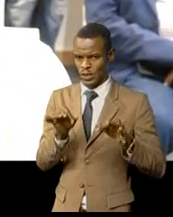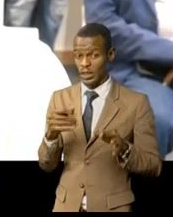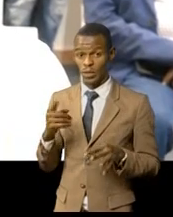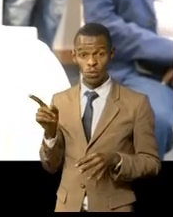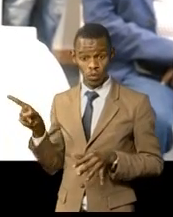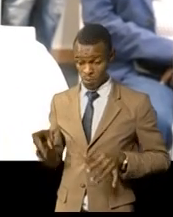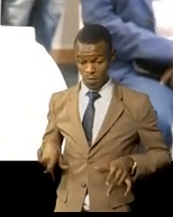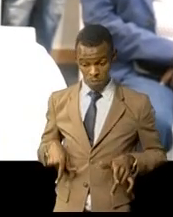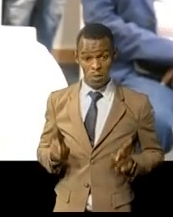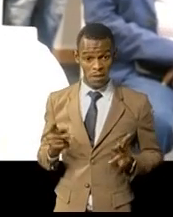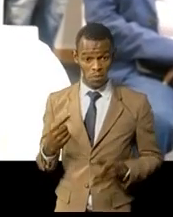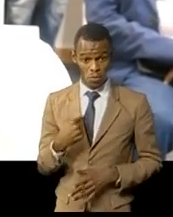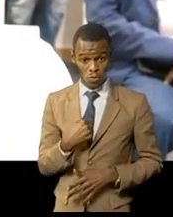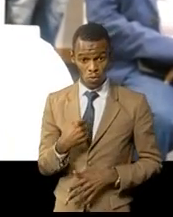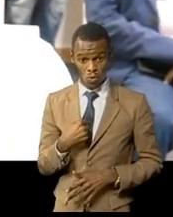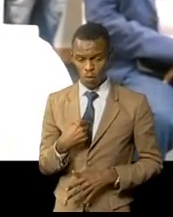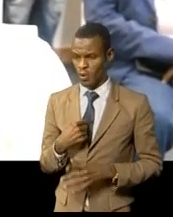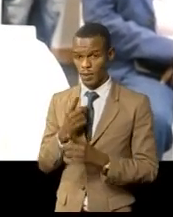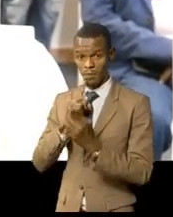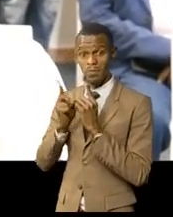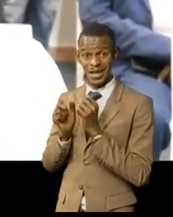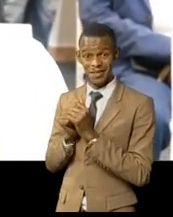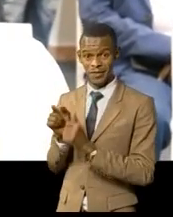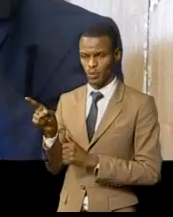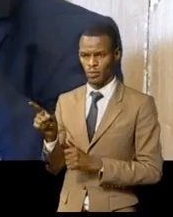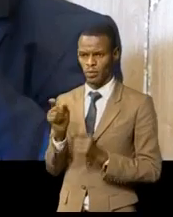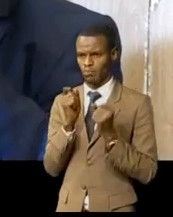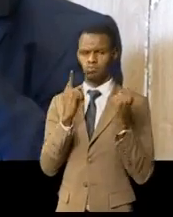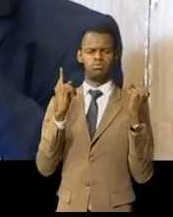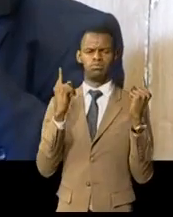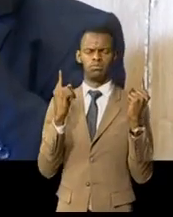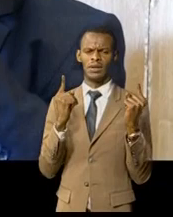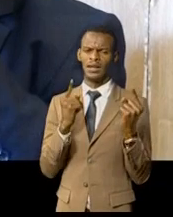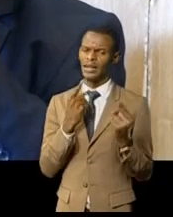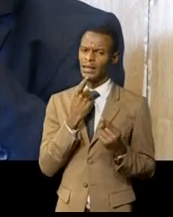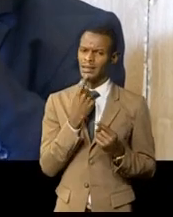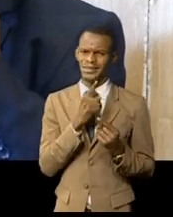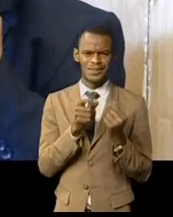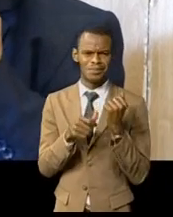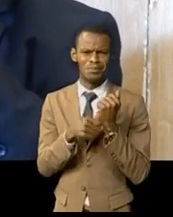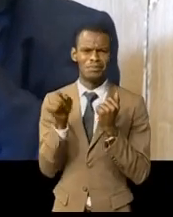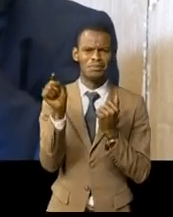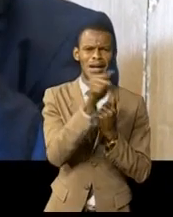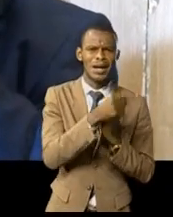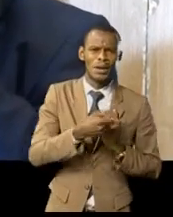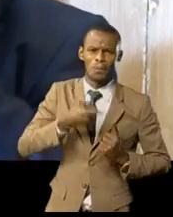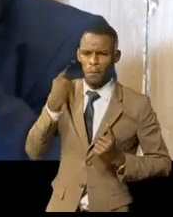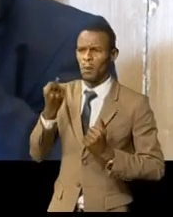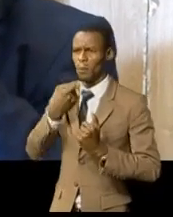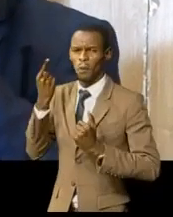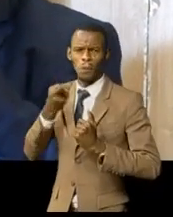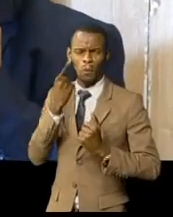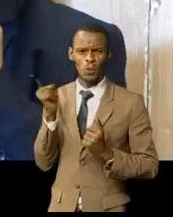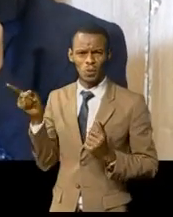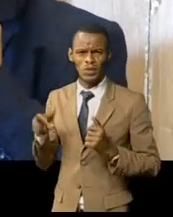qui tout de même choqué par certaines déclarations, m'a demandé,